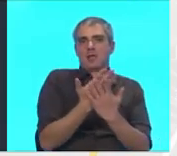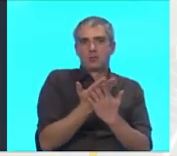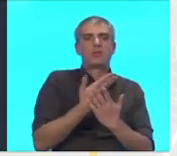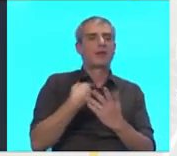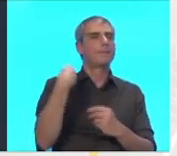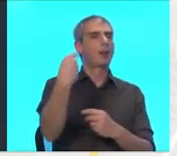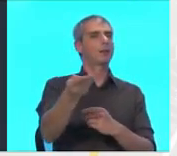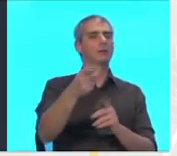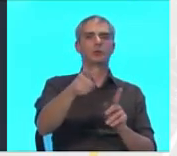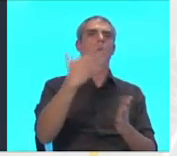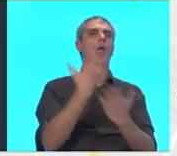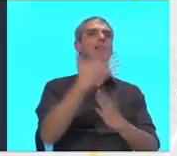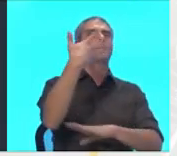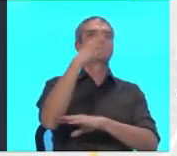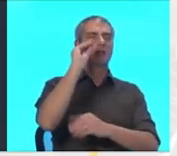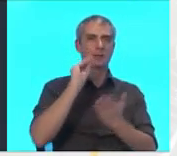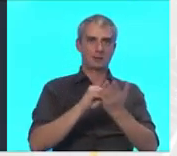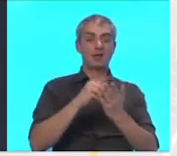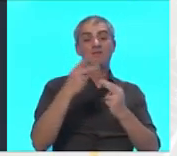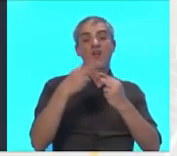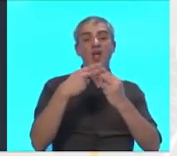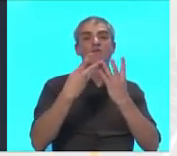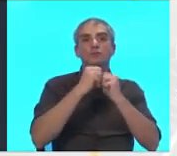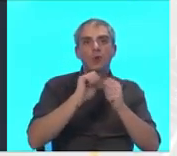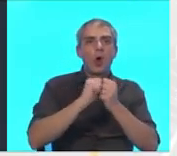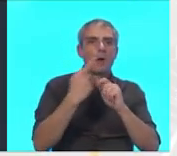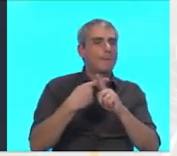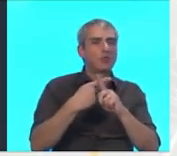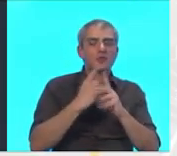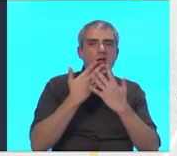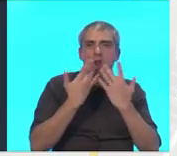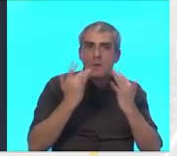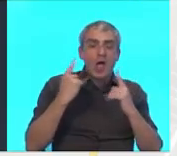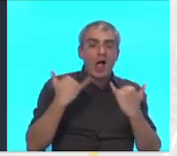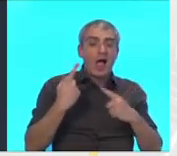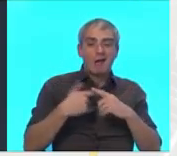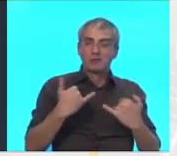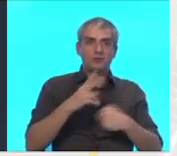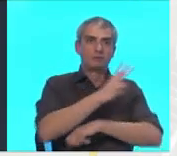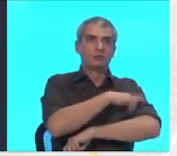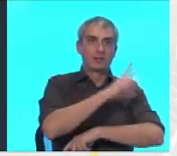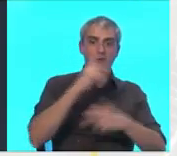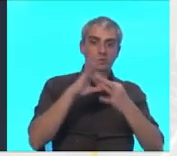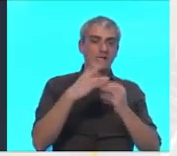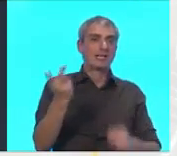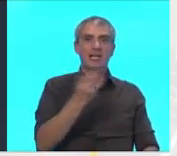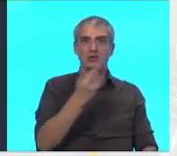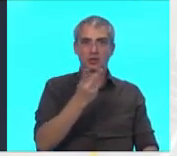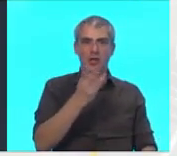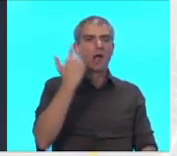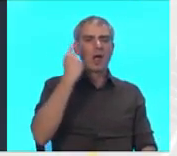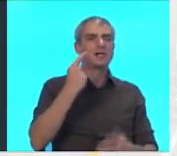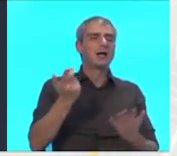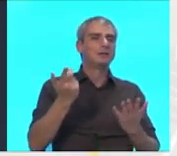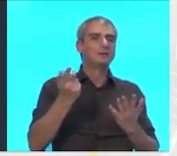מדינה. מדובר ככל הנראה על קרוב משפחה, בן דוד. לא ברור גם בשלב הזה במשטרה האם יש קשר בין הדברים, כלומר הייתה שם איזושהי